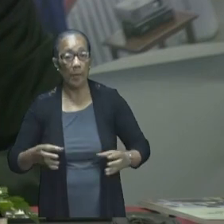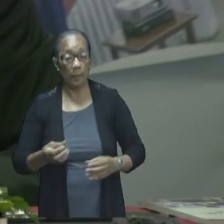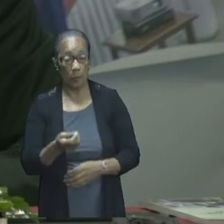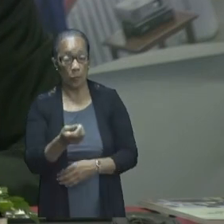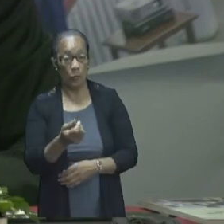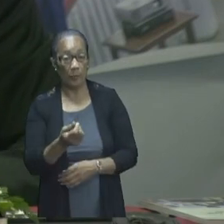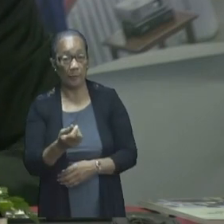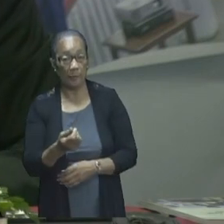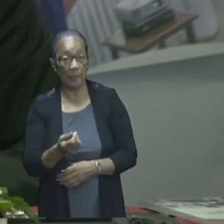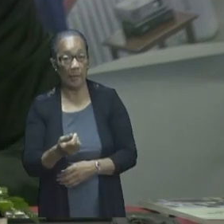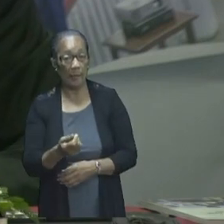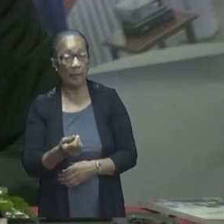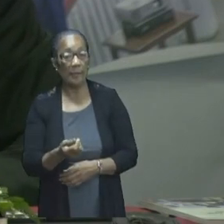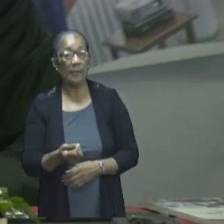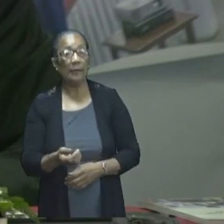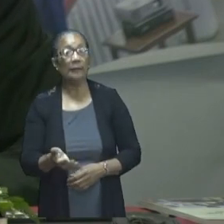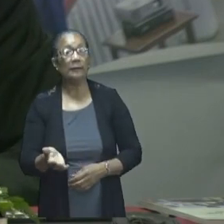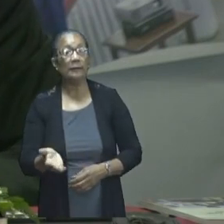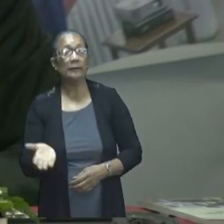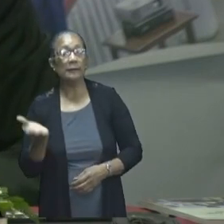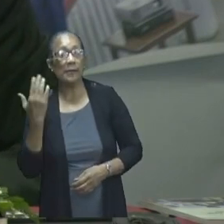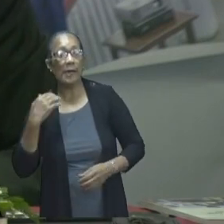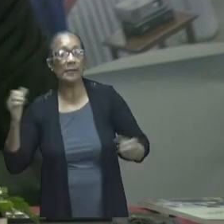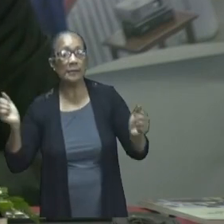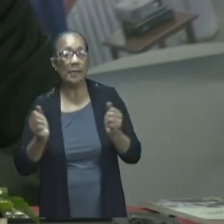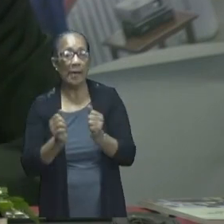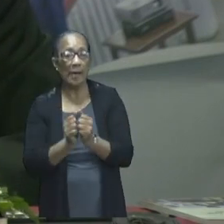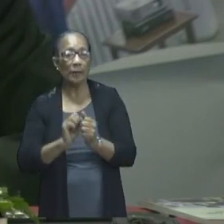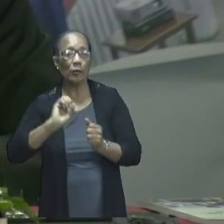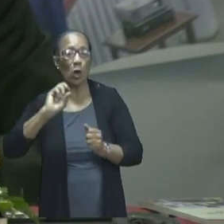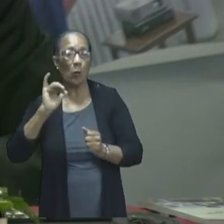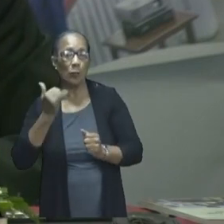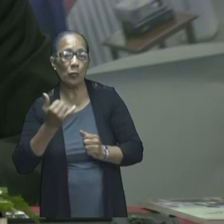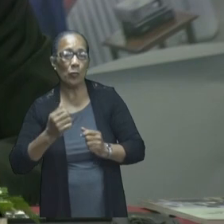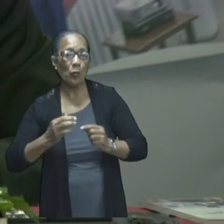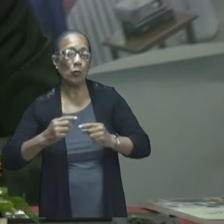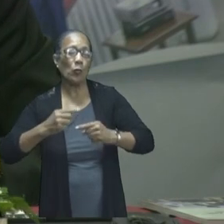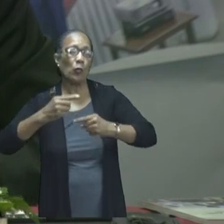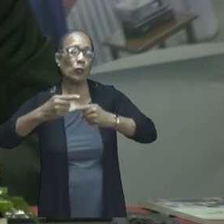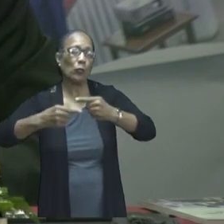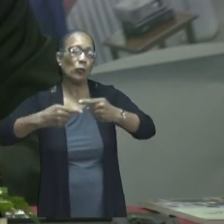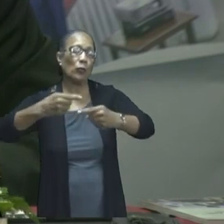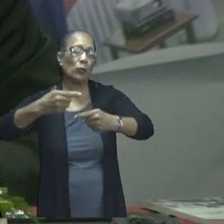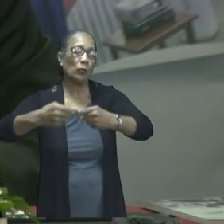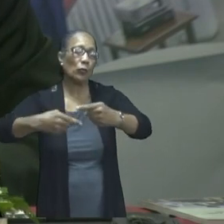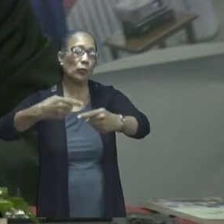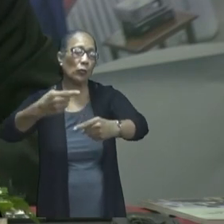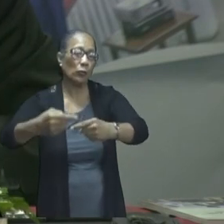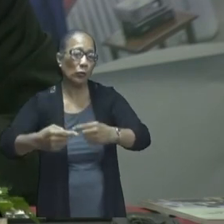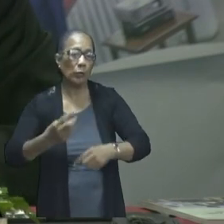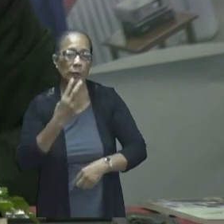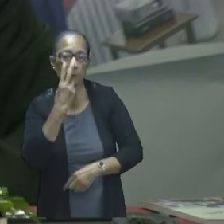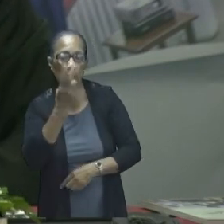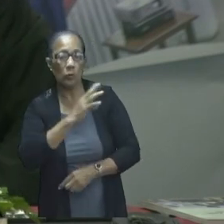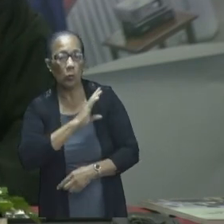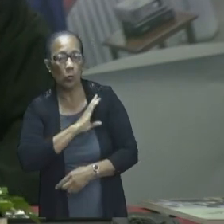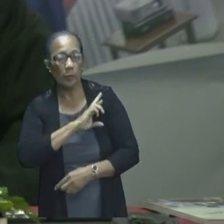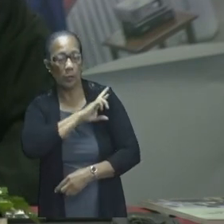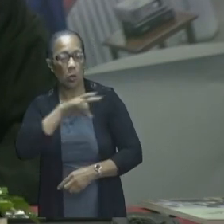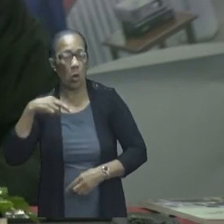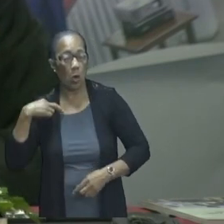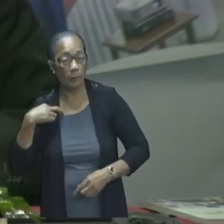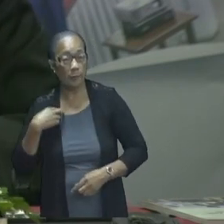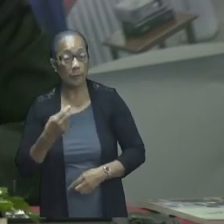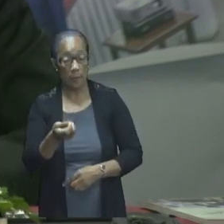werd naar jaren groeien en dat is een goed teken en dood merk het ook namelijk dat we gaan onze begroting